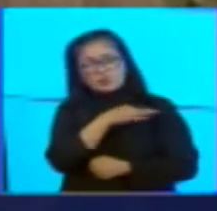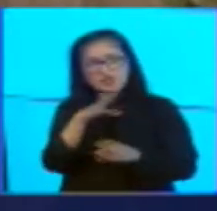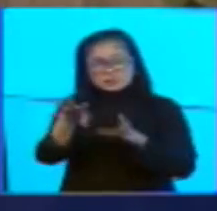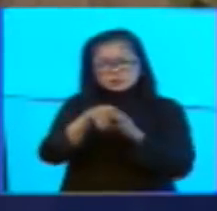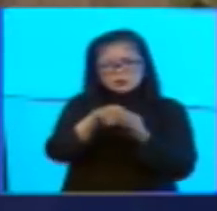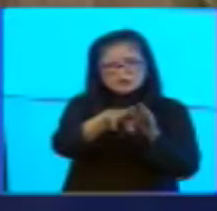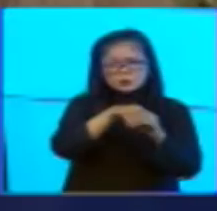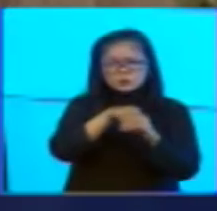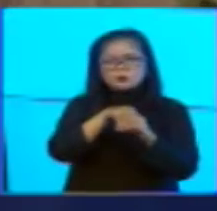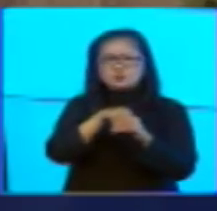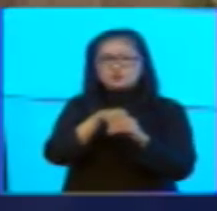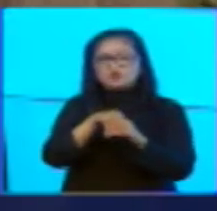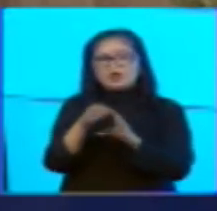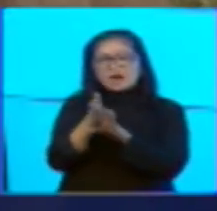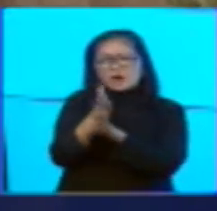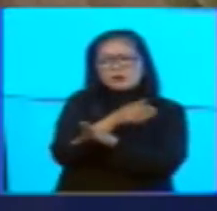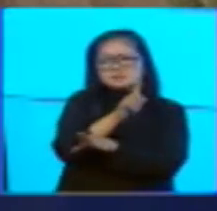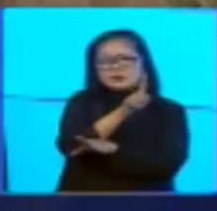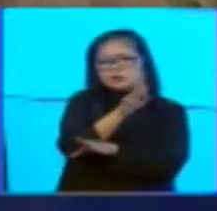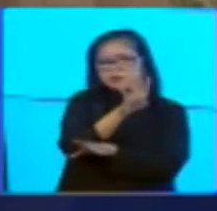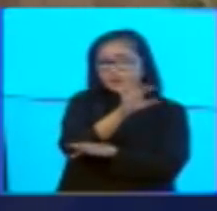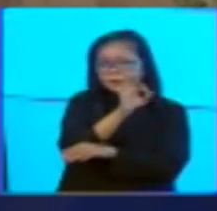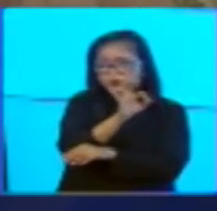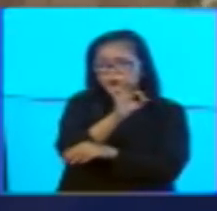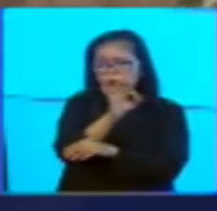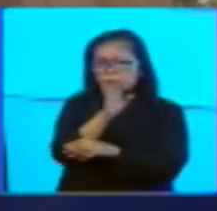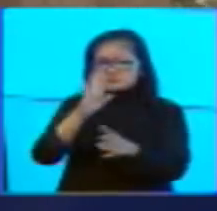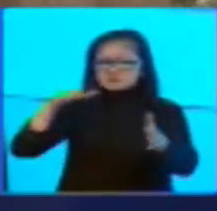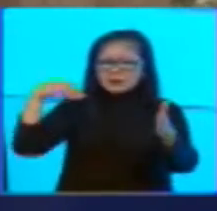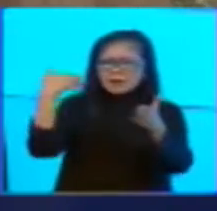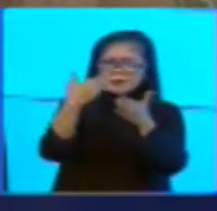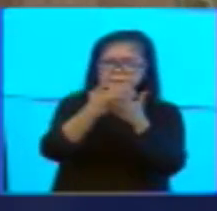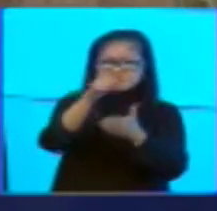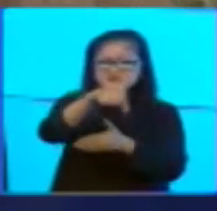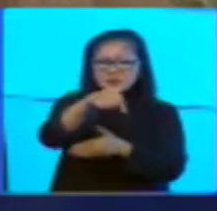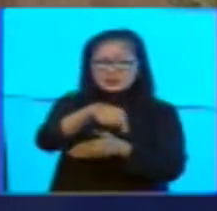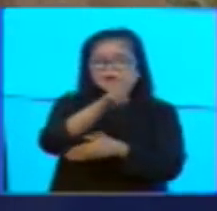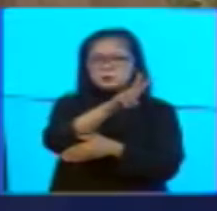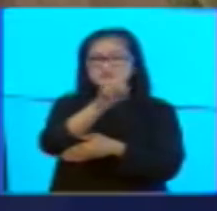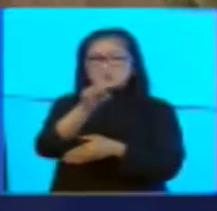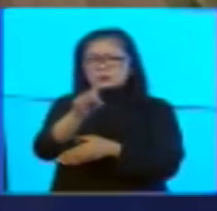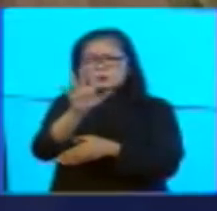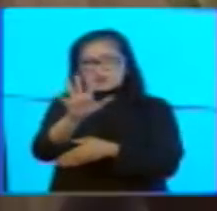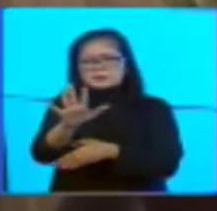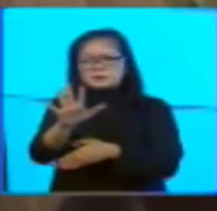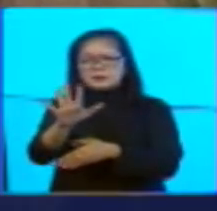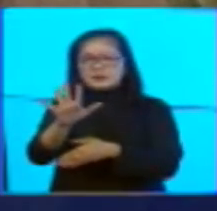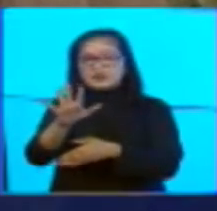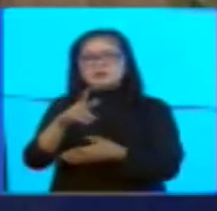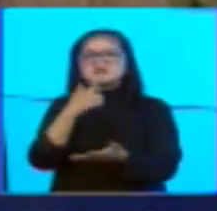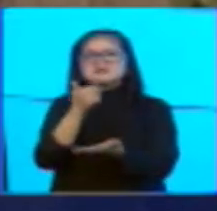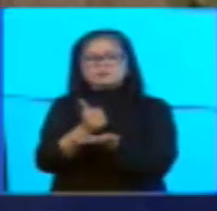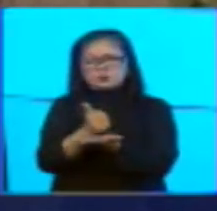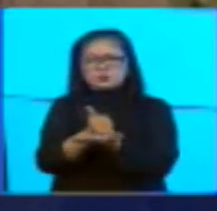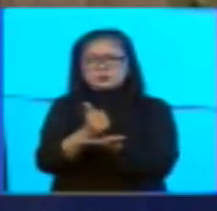awalnya 140, ini saat ini hanya tinggal belasan. Dalam kondisi yang setiap hari pemakaman